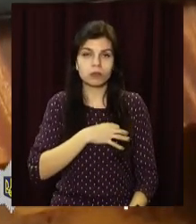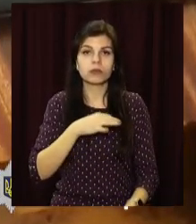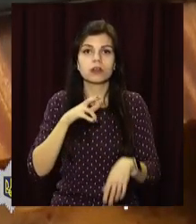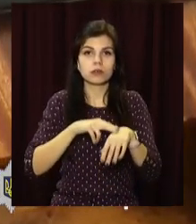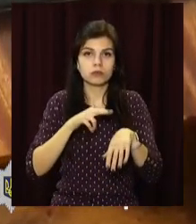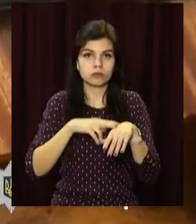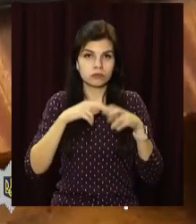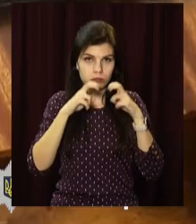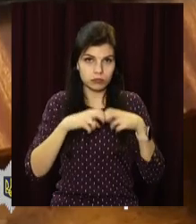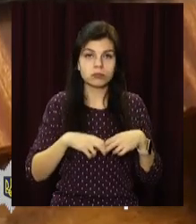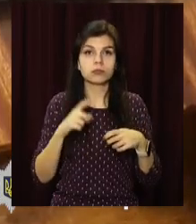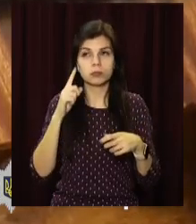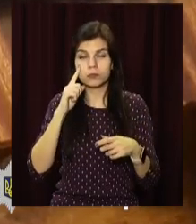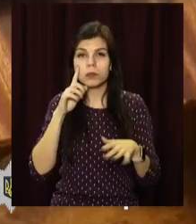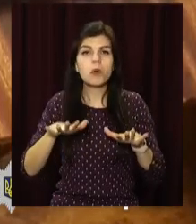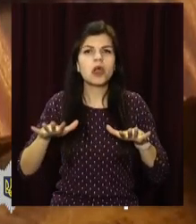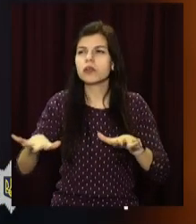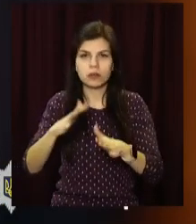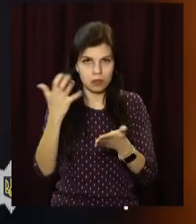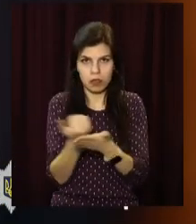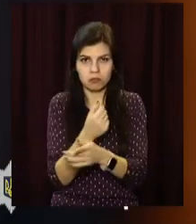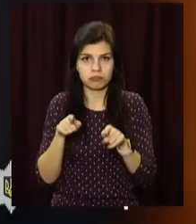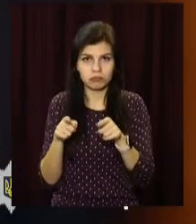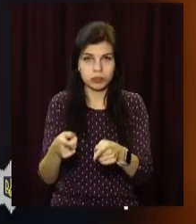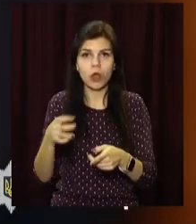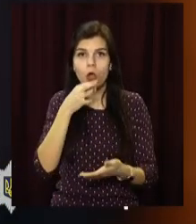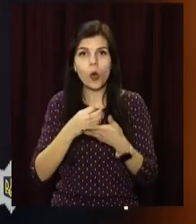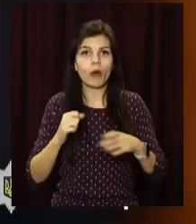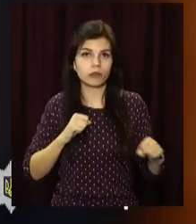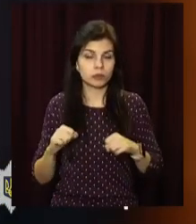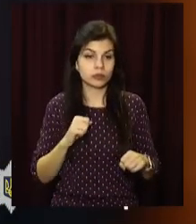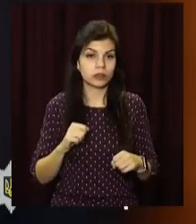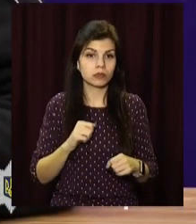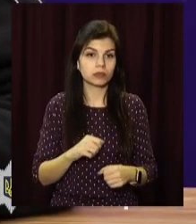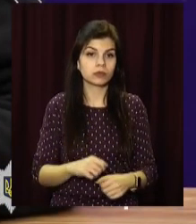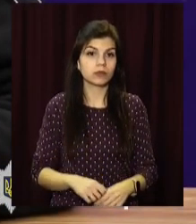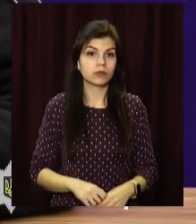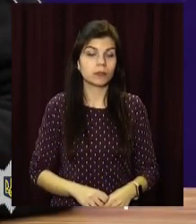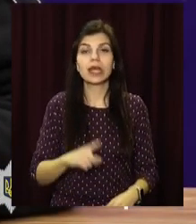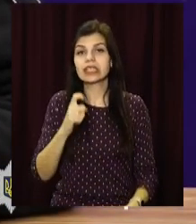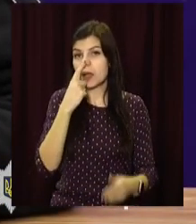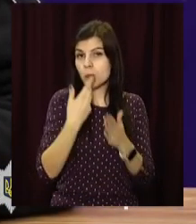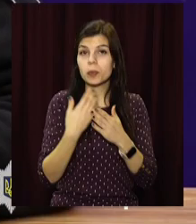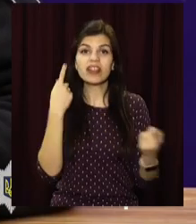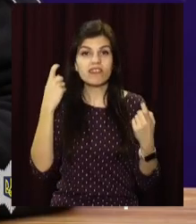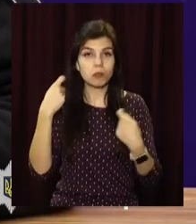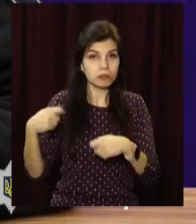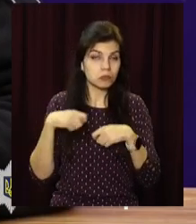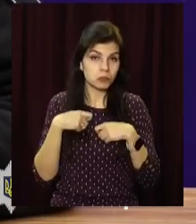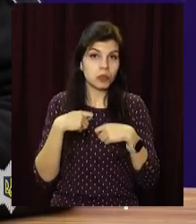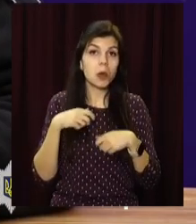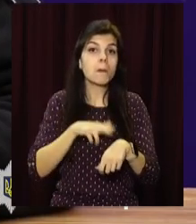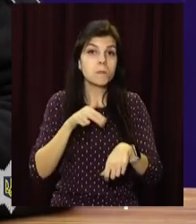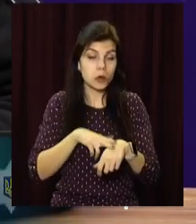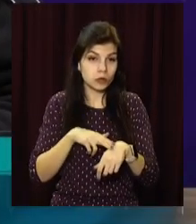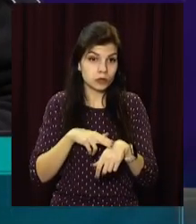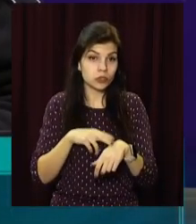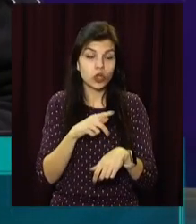провели обшук у неповнолітньої, яка була адміністраторкою групи. За попередньою інформацією